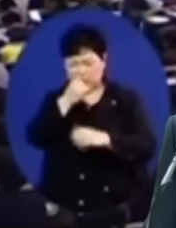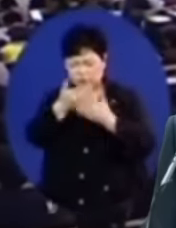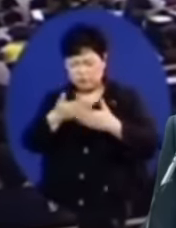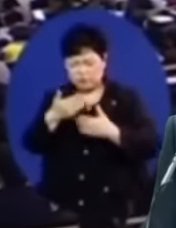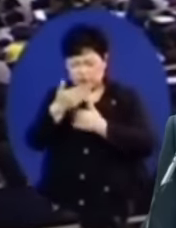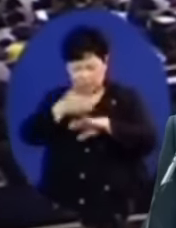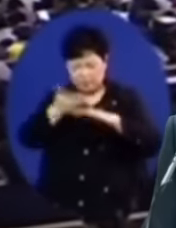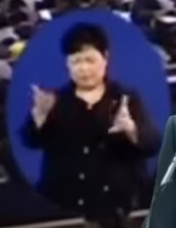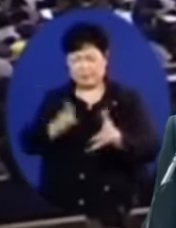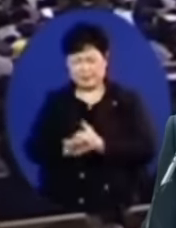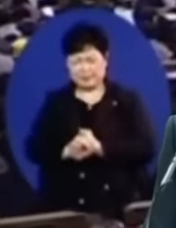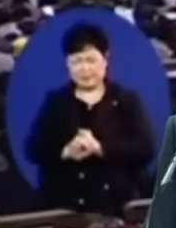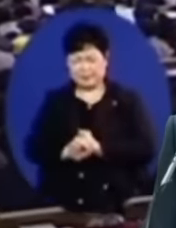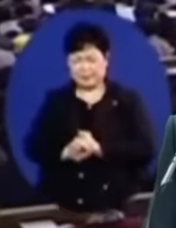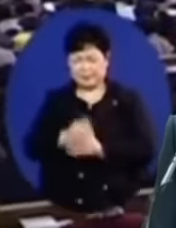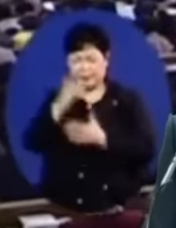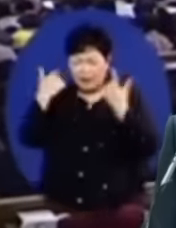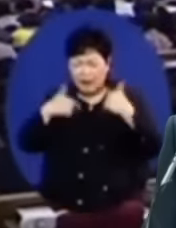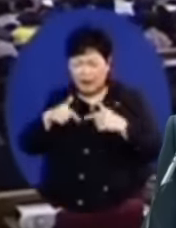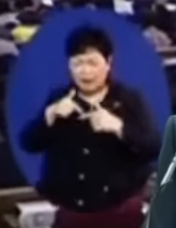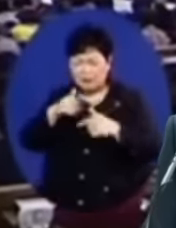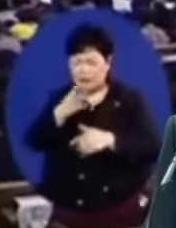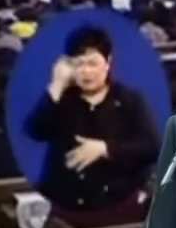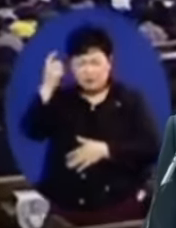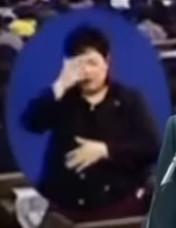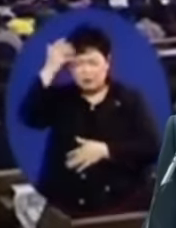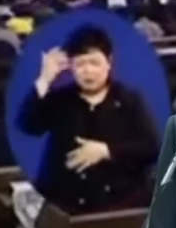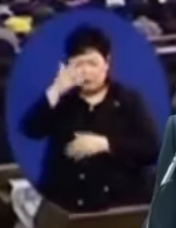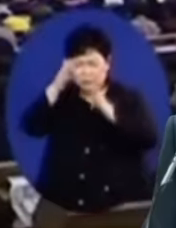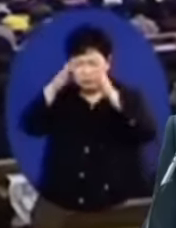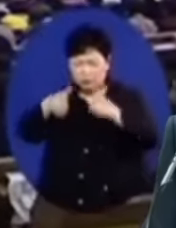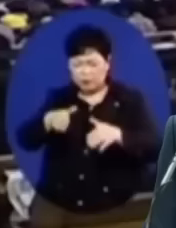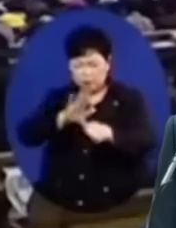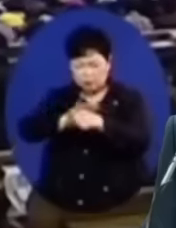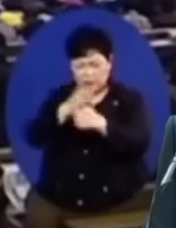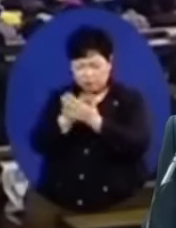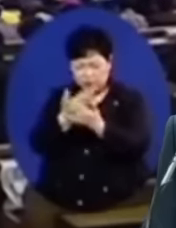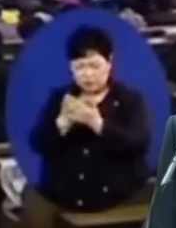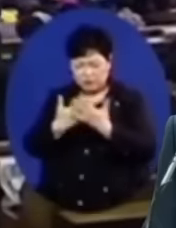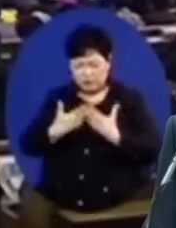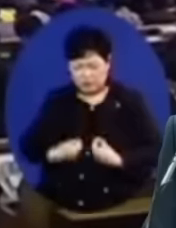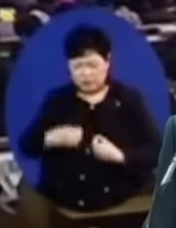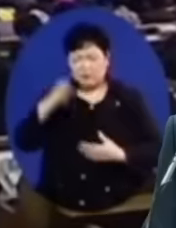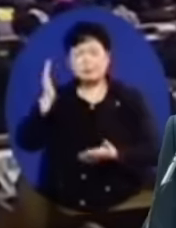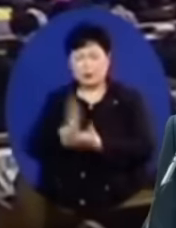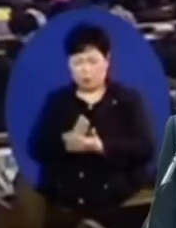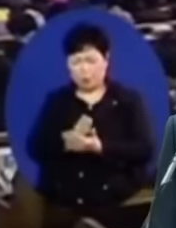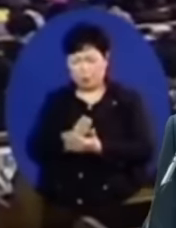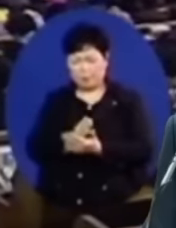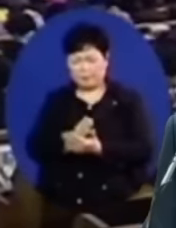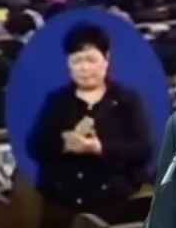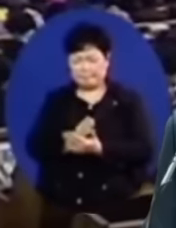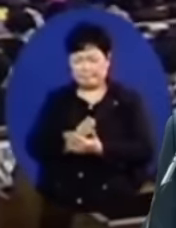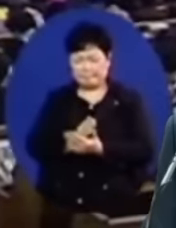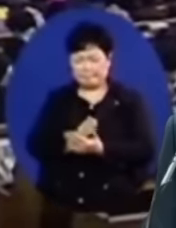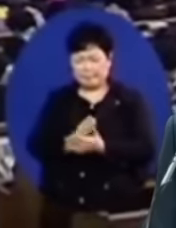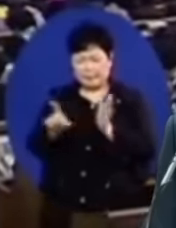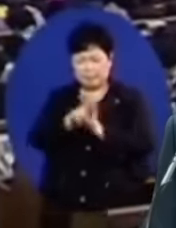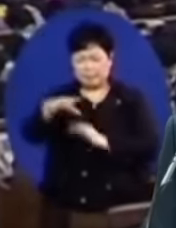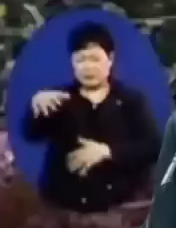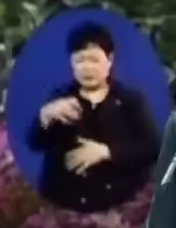감사합니다. 항상 성령으로 도와주셔서 낙심하지 말고